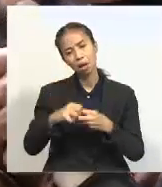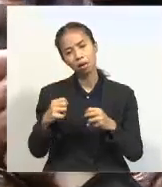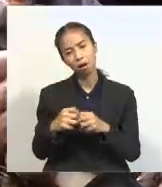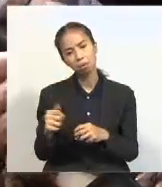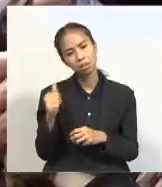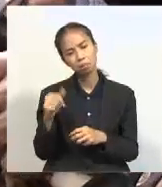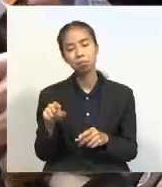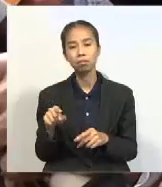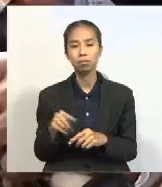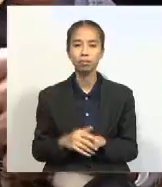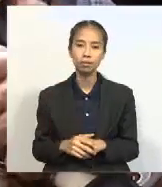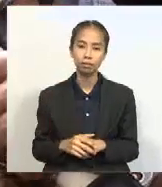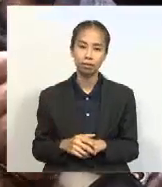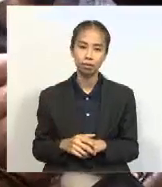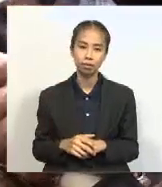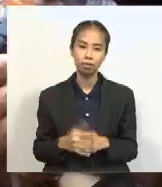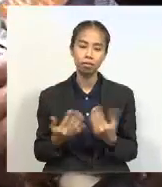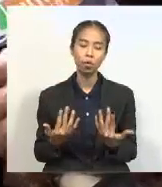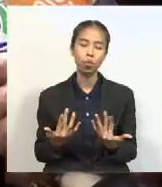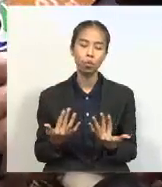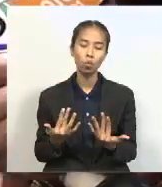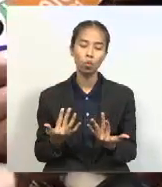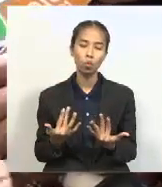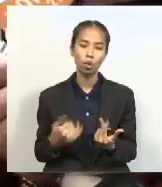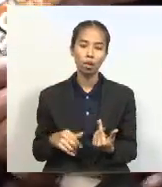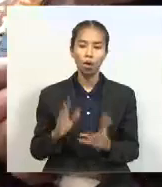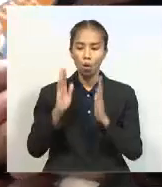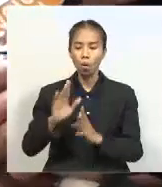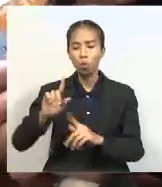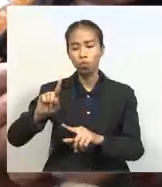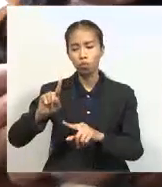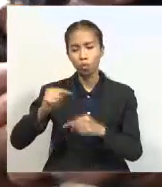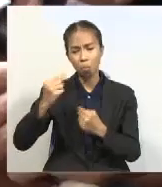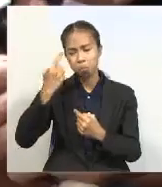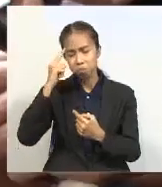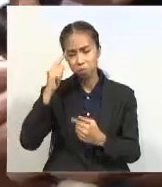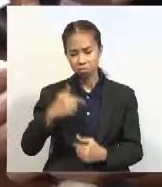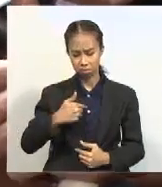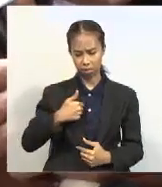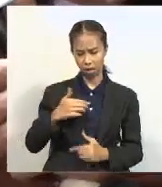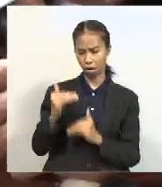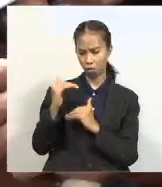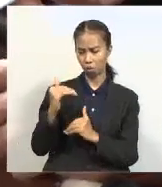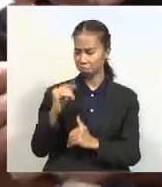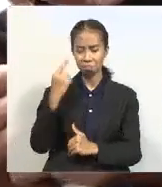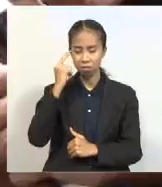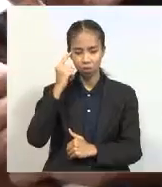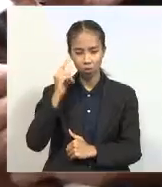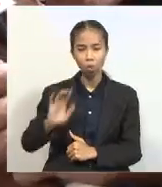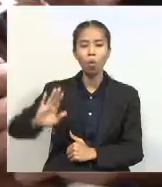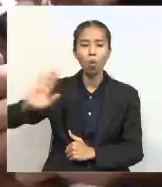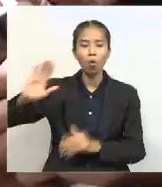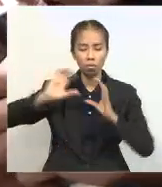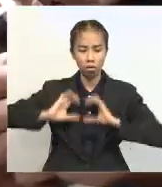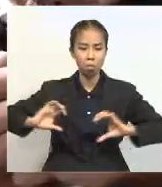องจ ะ ร ู้ สด อันนี้เป็นเรื่องของต่อไปนะครับเรื่องผู้ตอบนั้นก็ไม่ใช่เป็นฝ่ายสภาที่จะเป็นผู้ตอบแทนเป็นเรื่องฝ่ายรัฐ